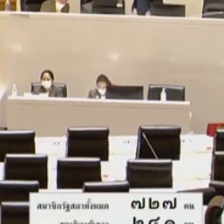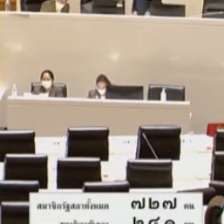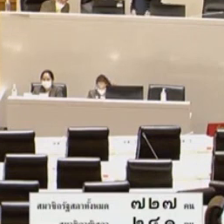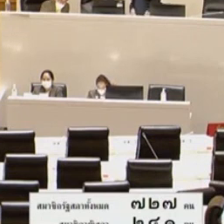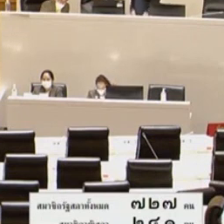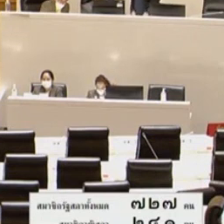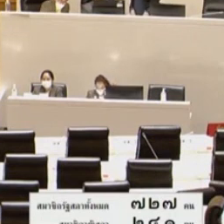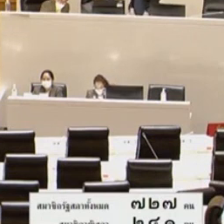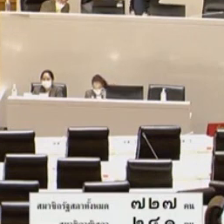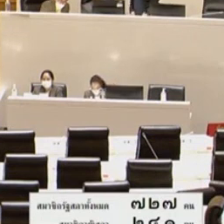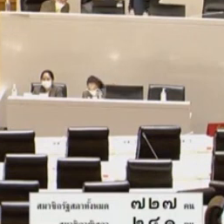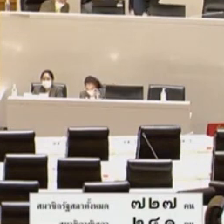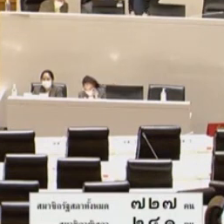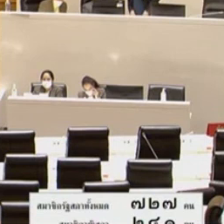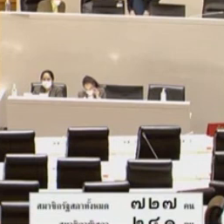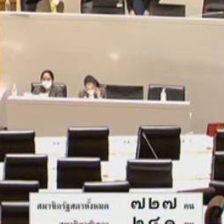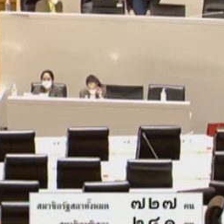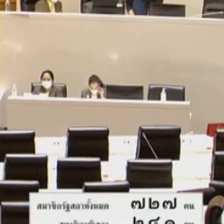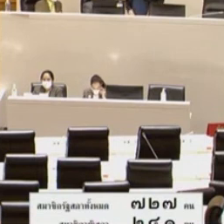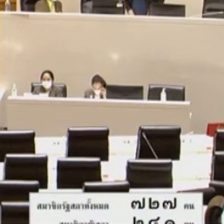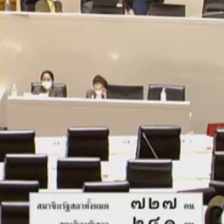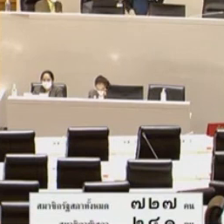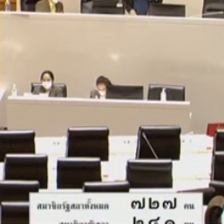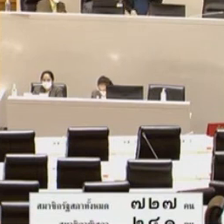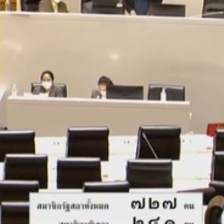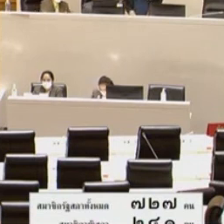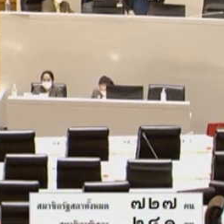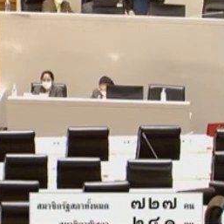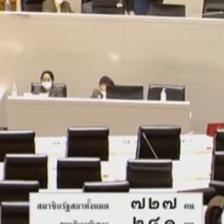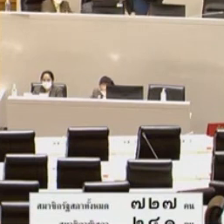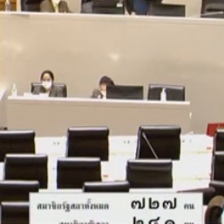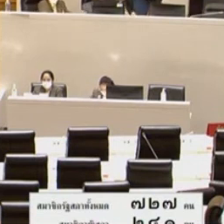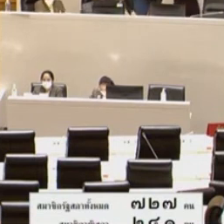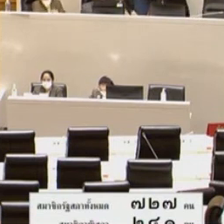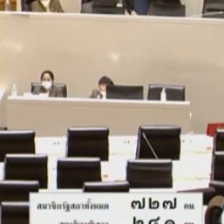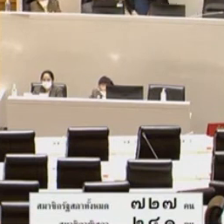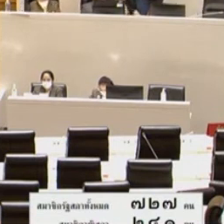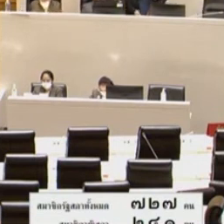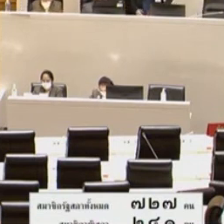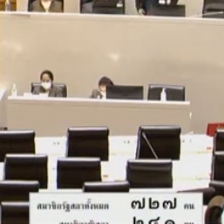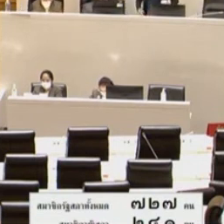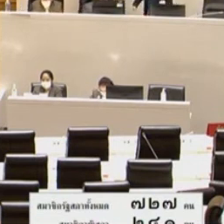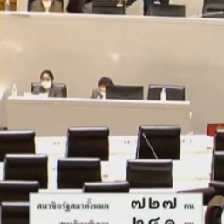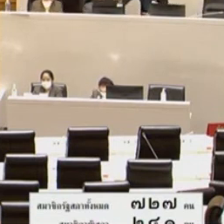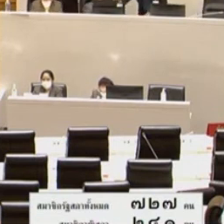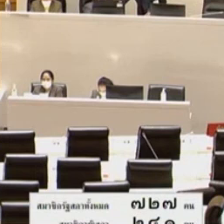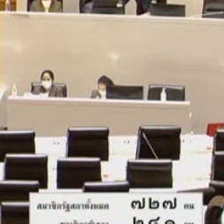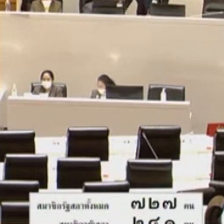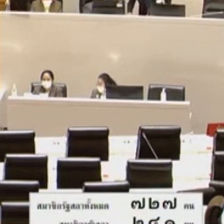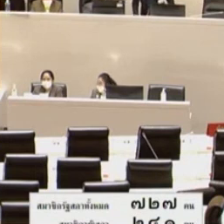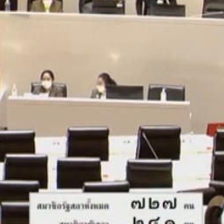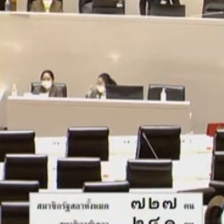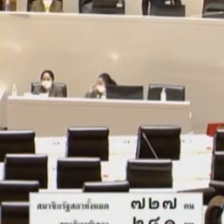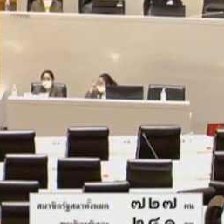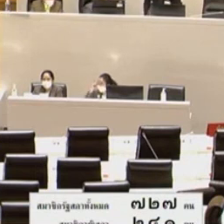ำลังตรวจนับคะแนนอยู่นะคะหลังจากที่ทางสมาชิกรัฐสภามีการลงคะแนนด้วยการข